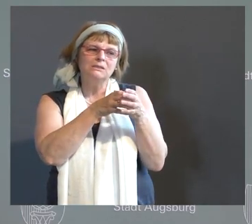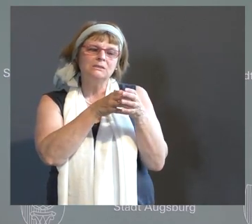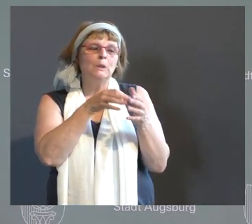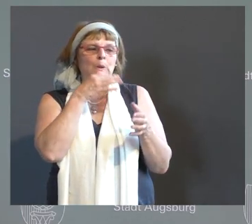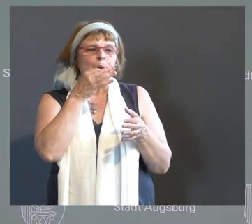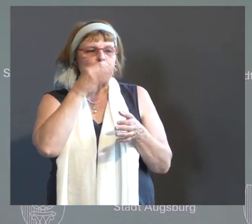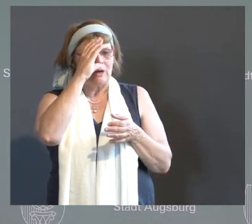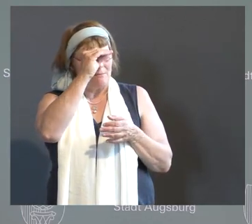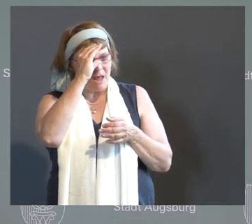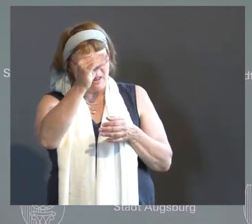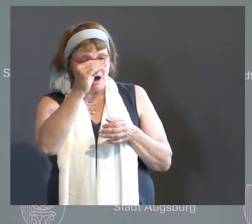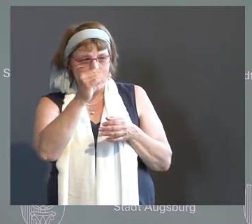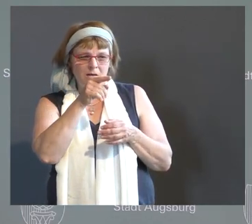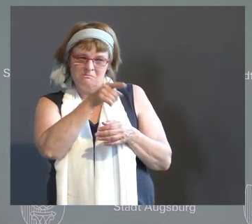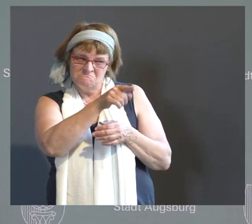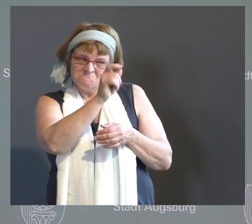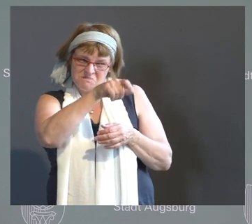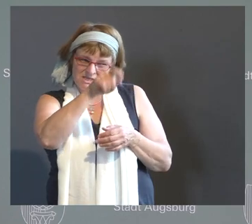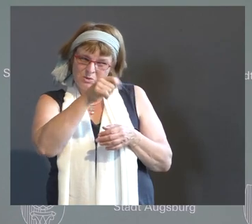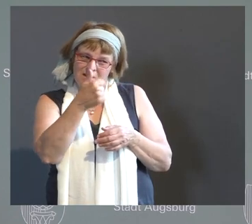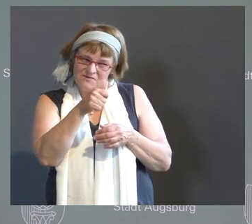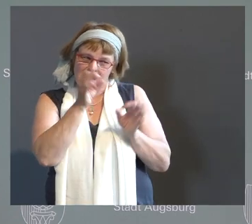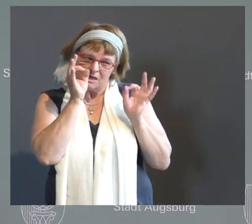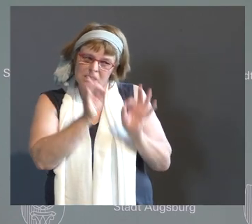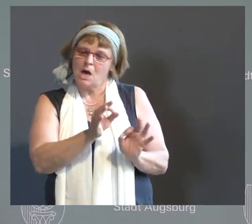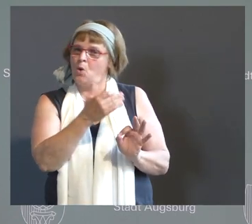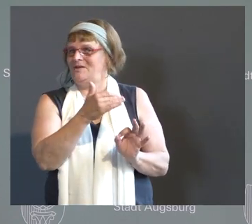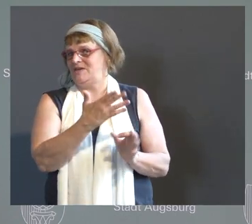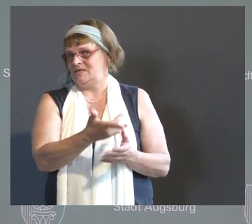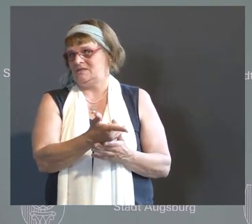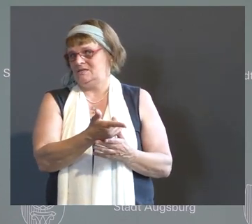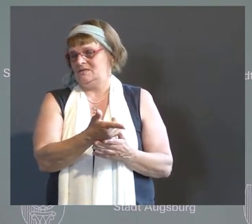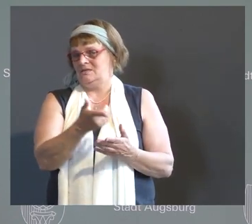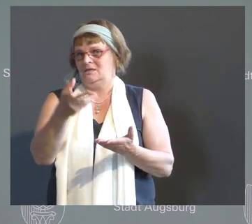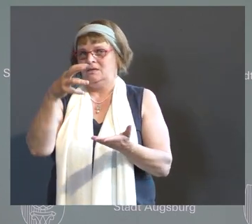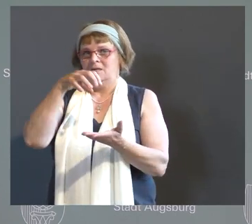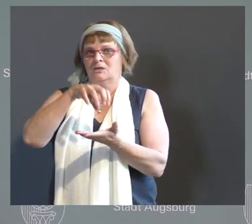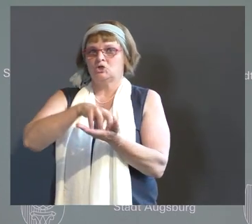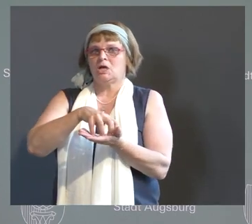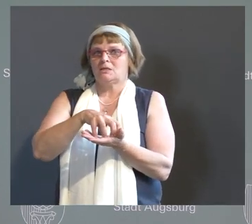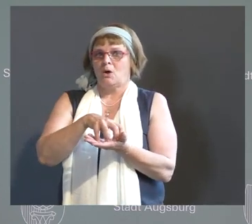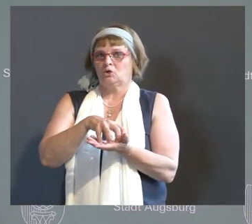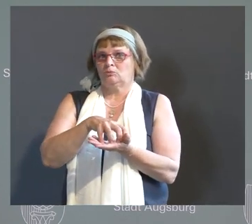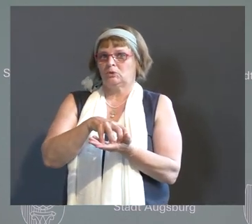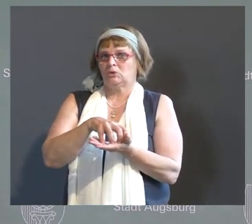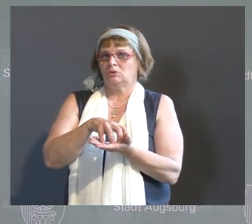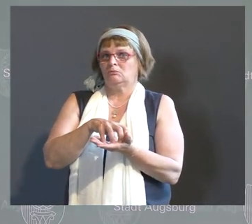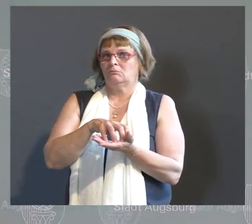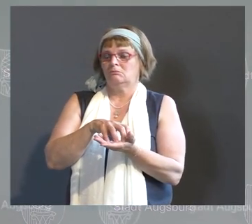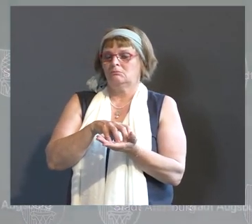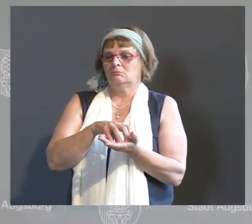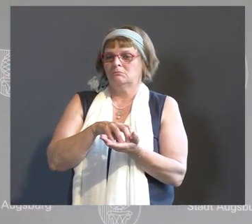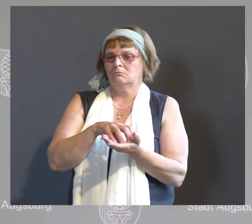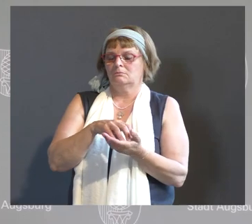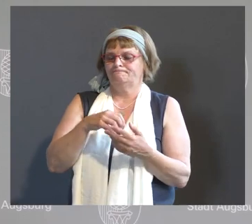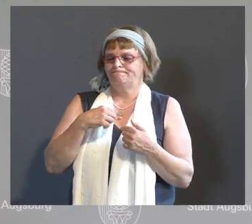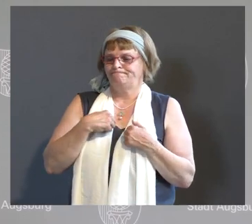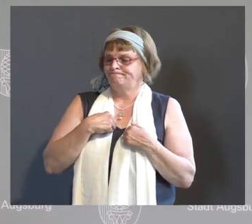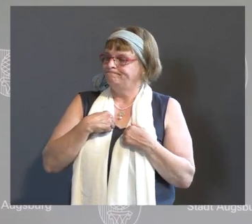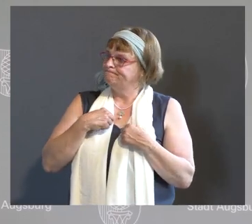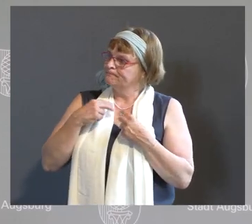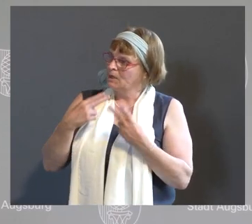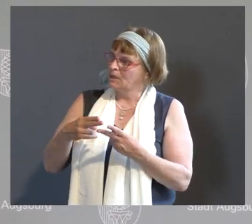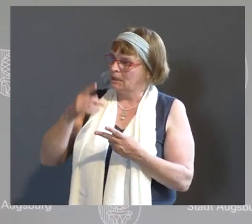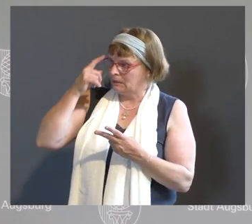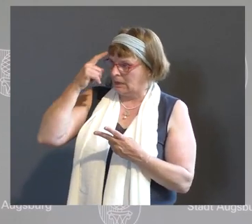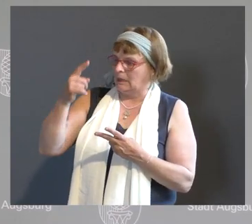kann man das noch ein bisschen genauer eingrenzen? Stadt Augsburg, Umland und diese Dinge. Nein, ich denke, das hängt jetzt im Wesentlichen